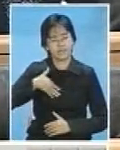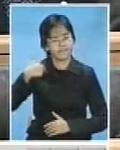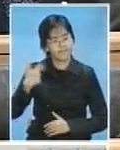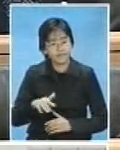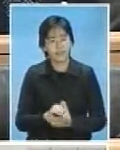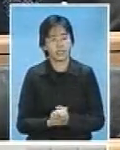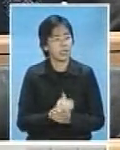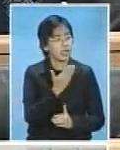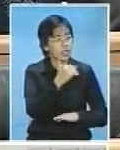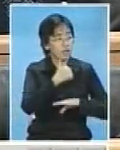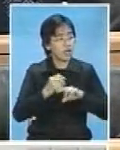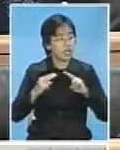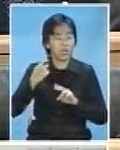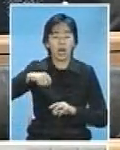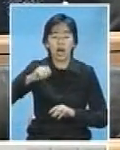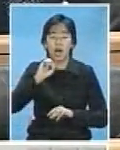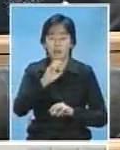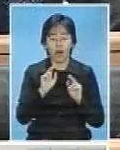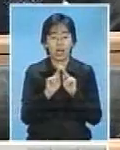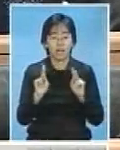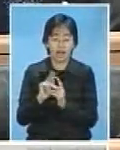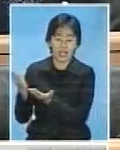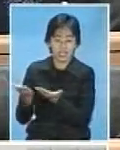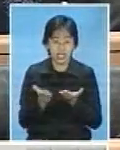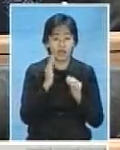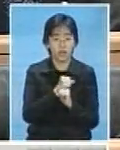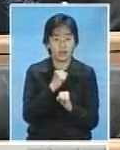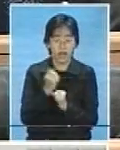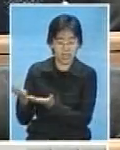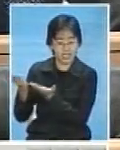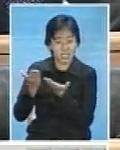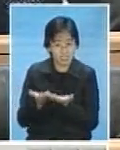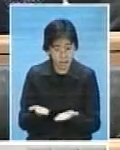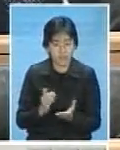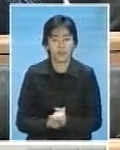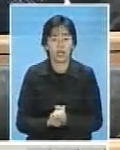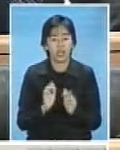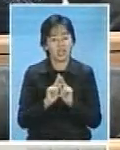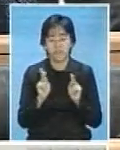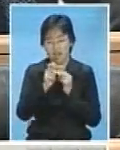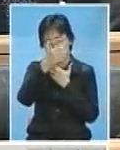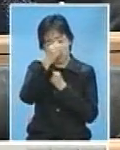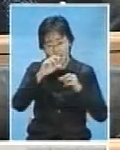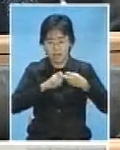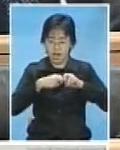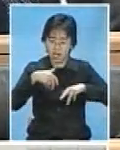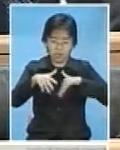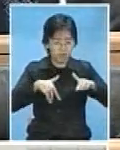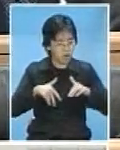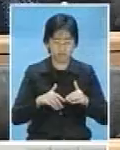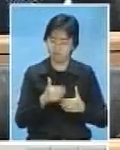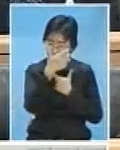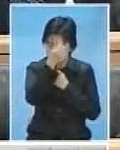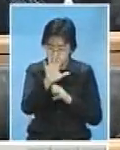เมื่อสักครู่เนี่ยท่านบอกว่ากรรมาธิการเชิญเจ้าหน้าที่มากรรมาธิการไม่สนใจความเป็นอยู่ของประชาชนไ